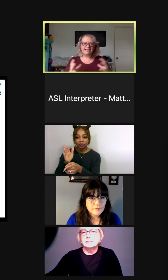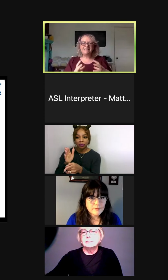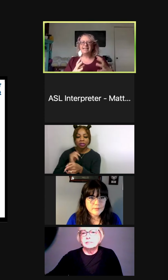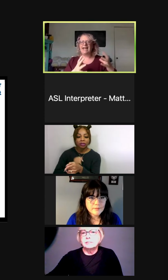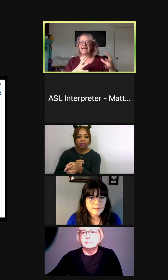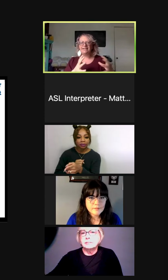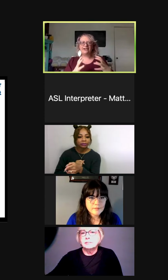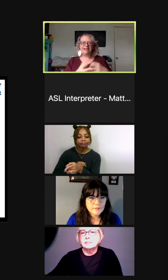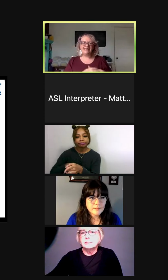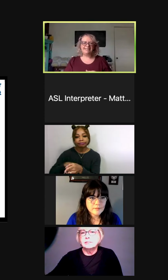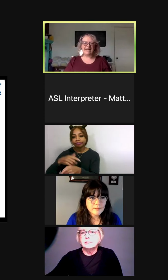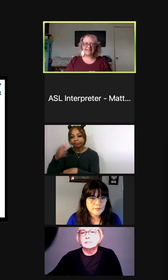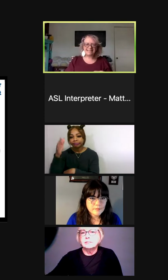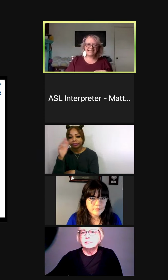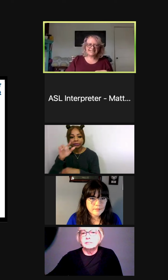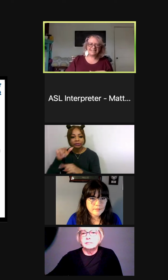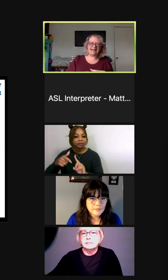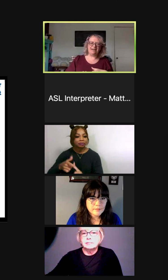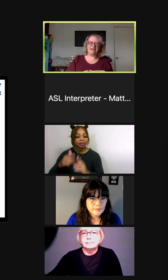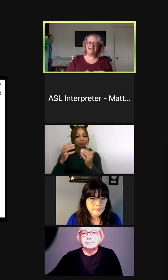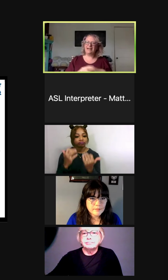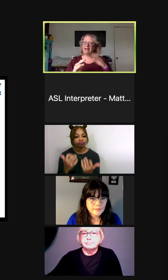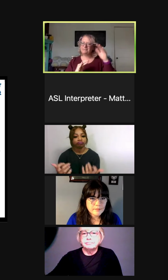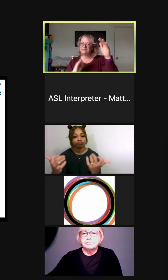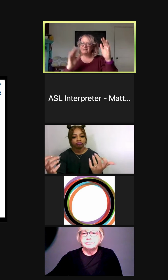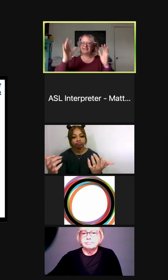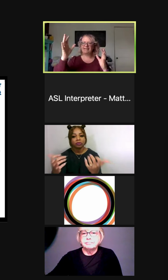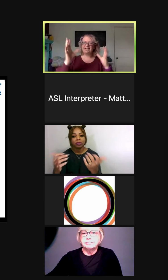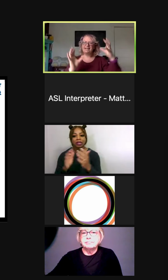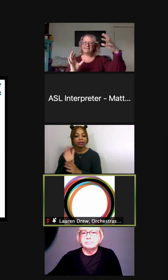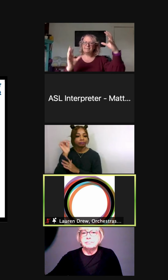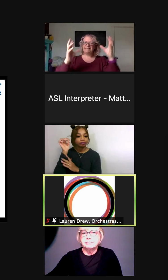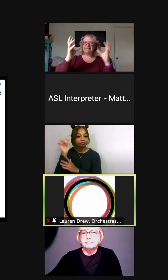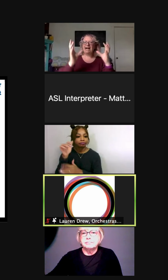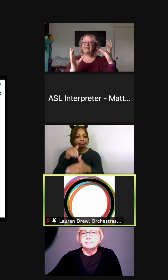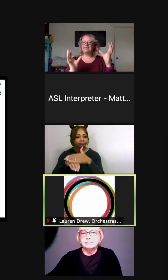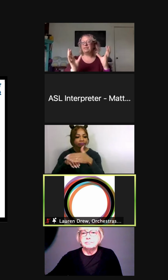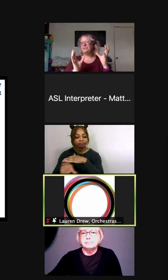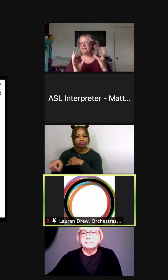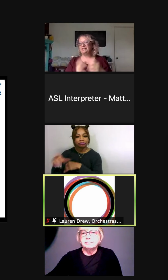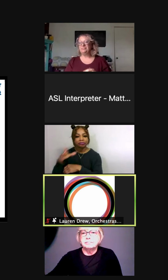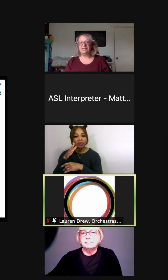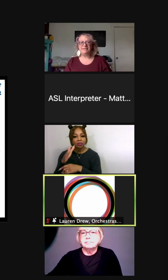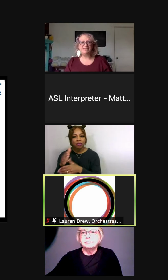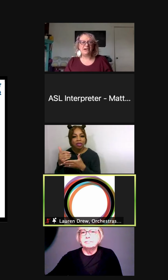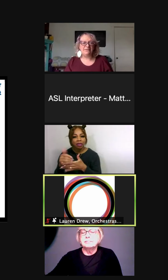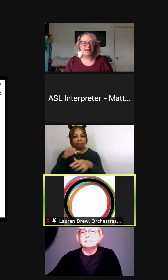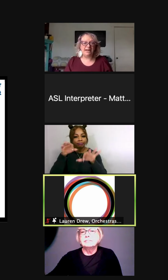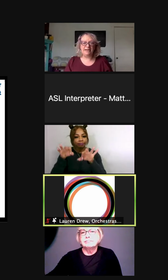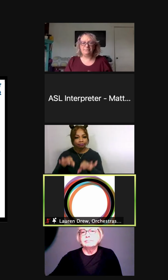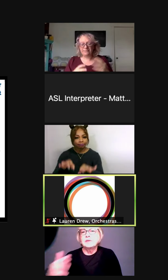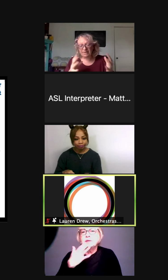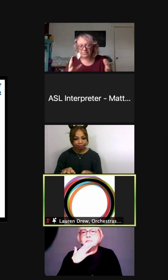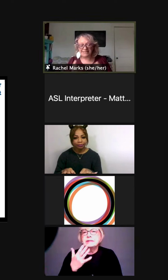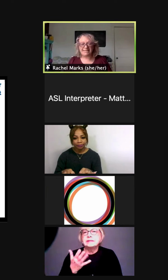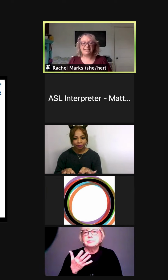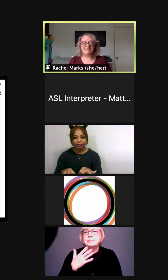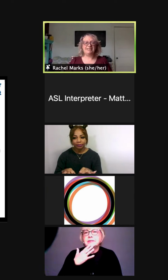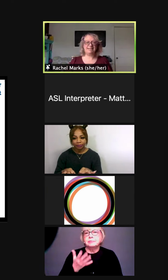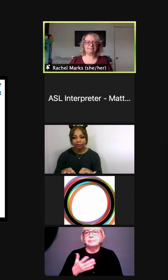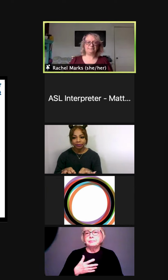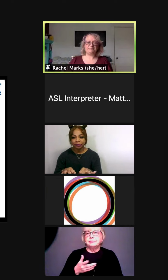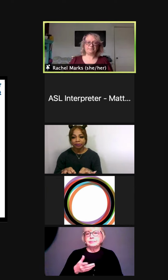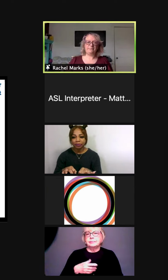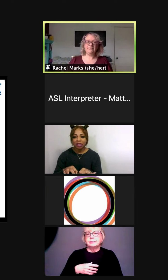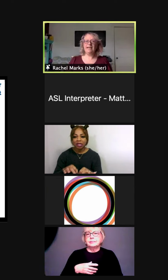point de vue de l'accès pour les artistes et l'auditoire et comment faire des